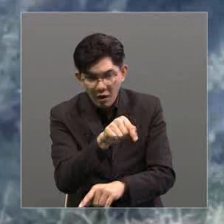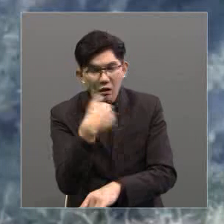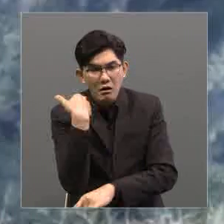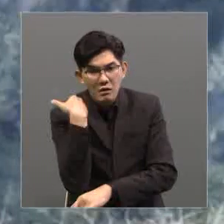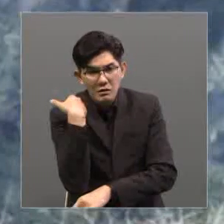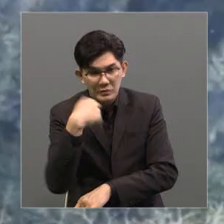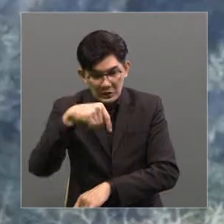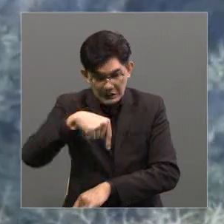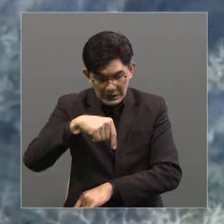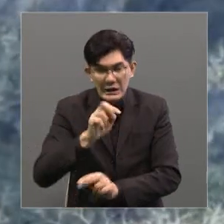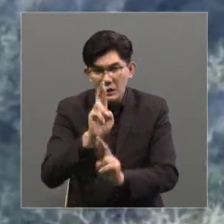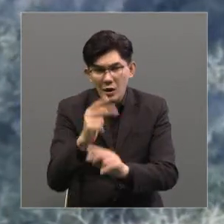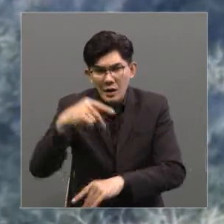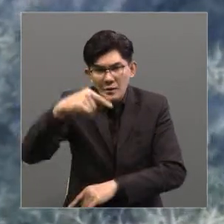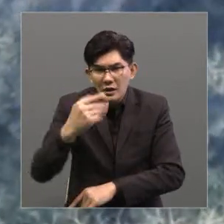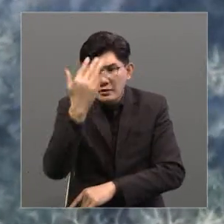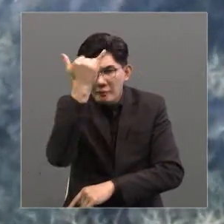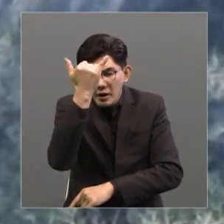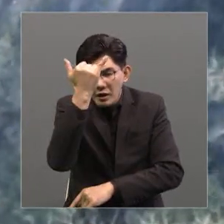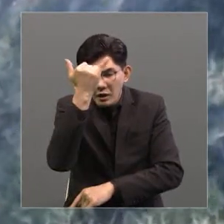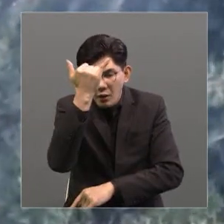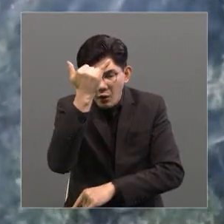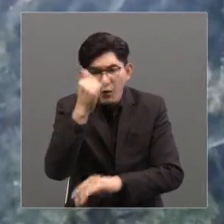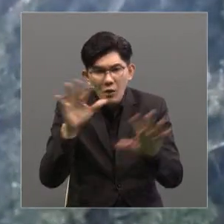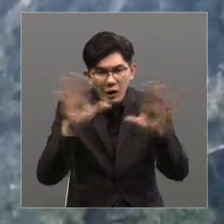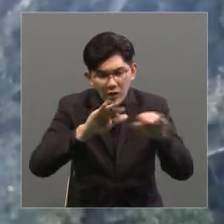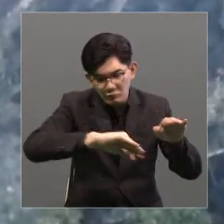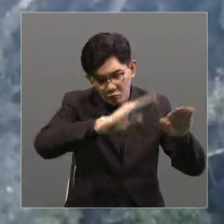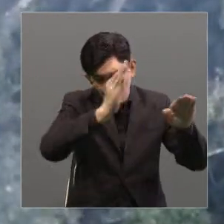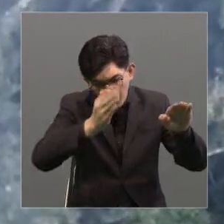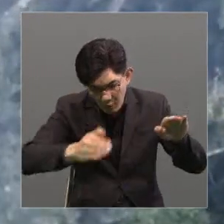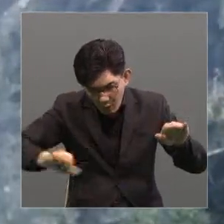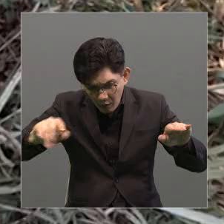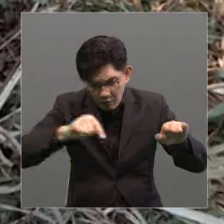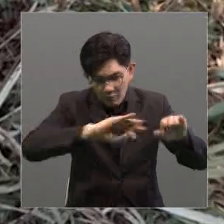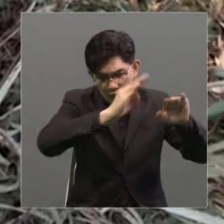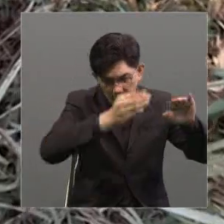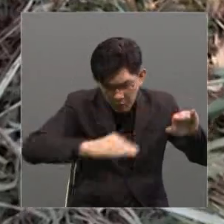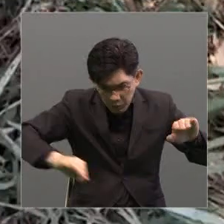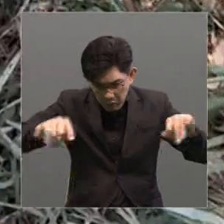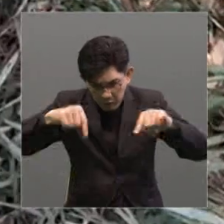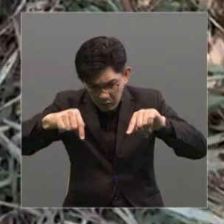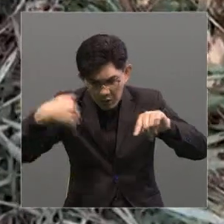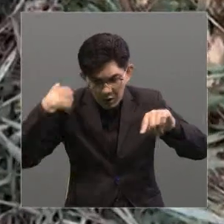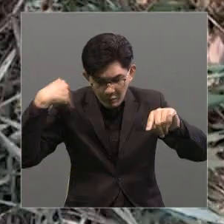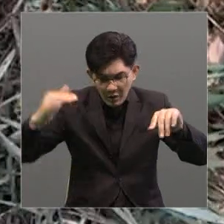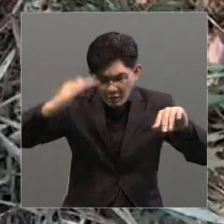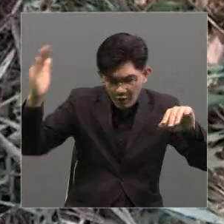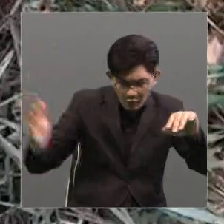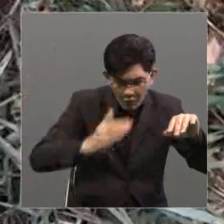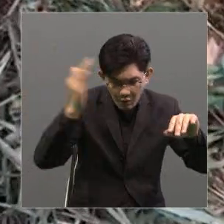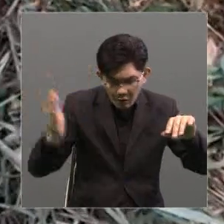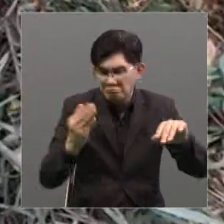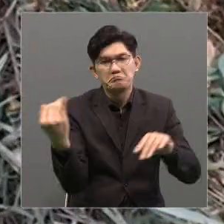ที่เฝ้าระวังเป็นพิเศษเพราะว่ามันเป็นลักษณะของหุบเขาค่ะทีนี้พอเป็นหุบเขาเนี่ยก็เลยทำให้ลมเนี่ยมันพัดผ่าน